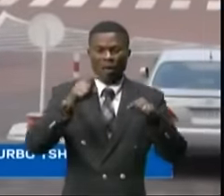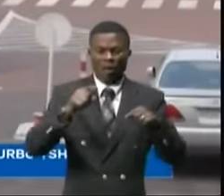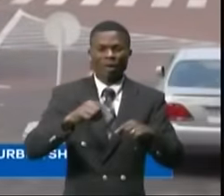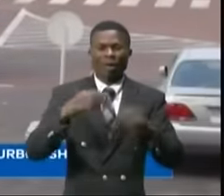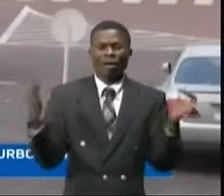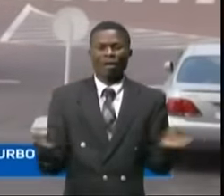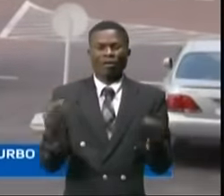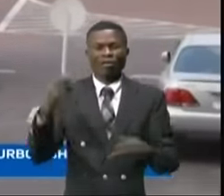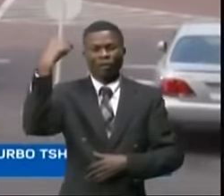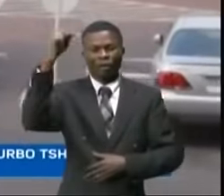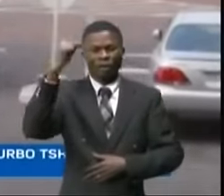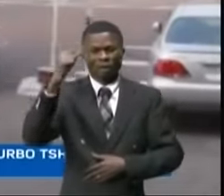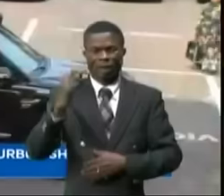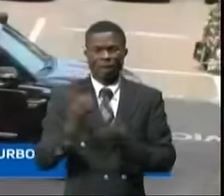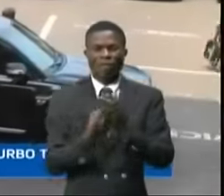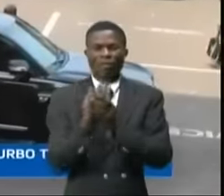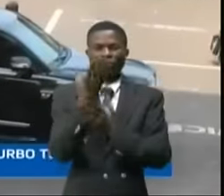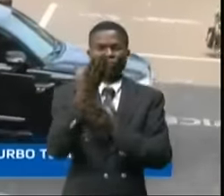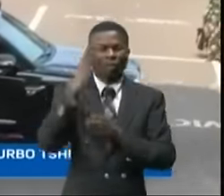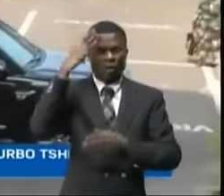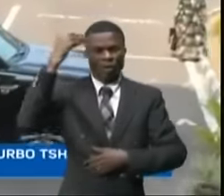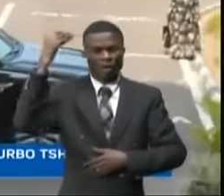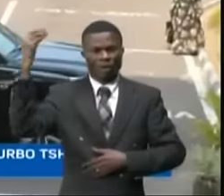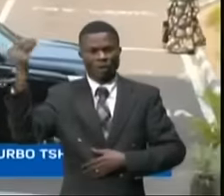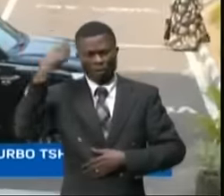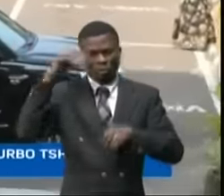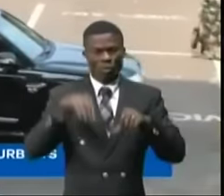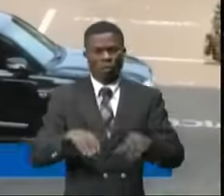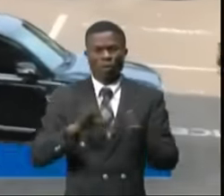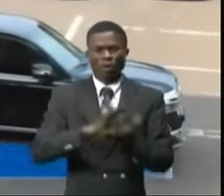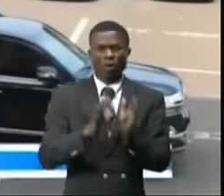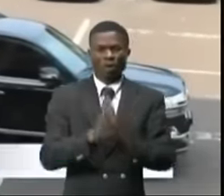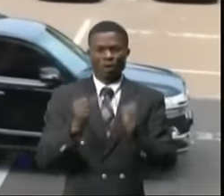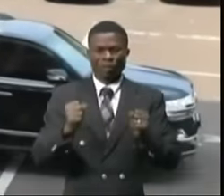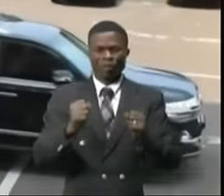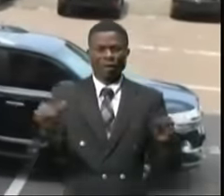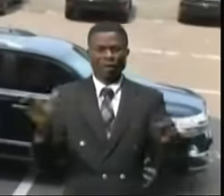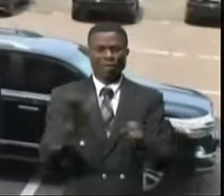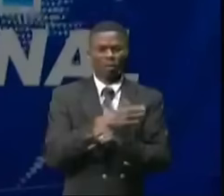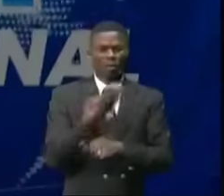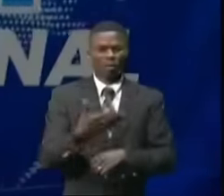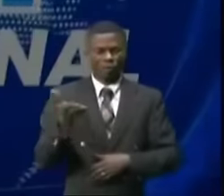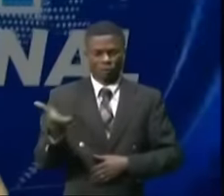Noël rallume la flamme de l'espoir pour un Congo fort et prospère.